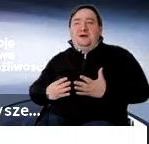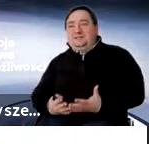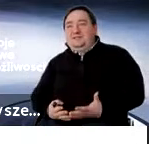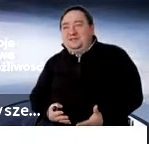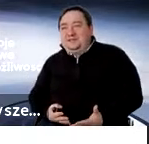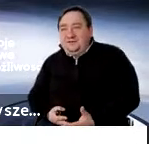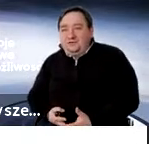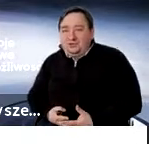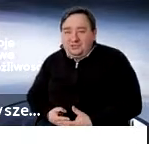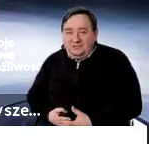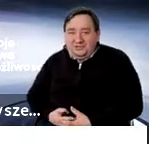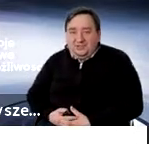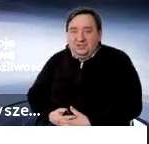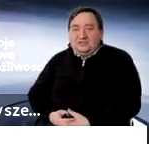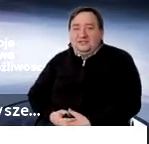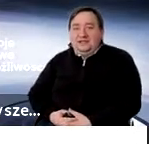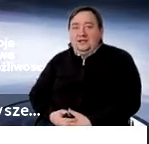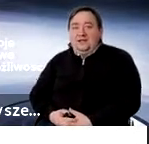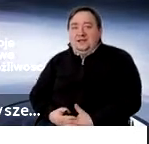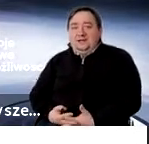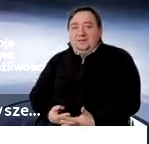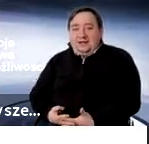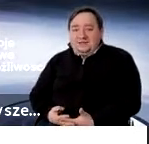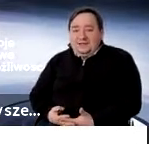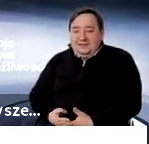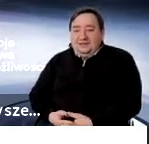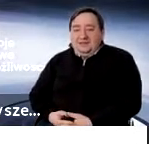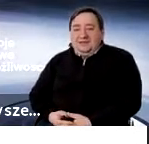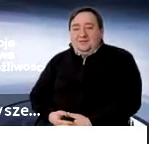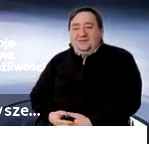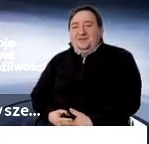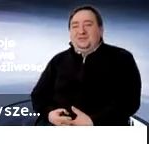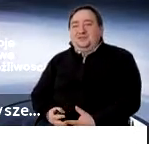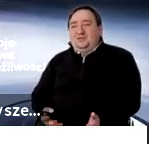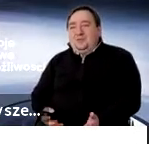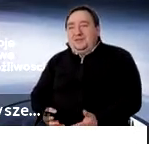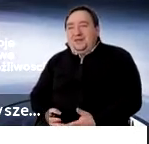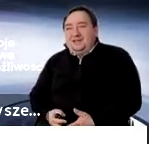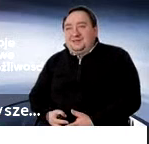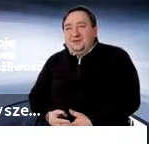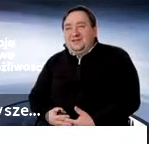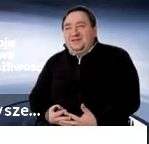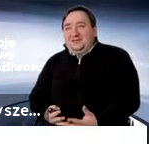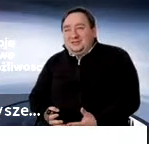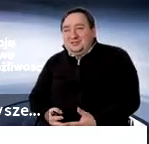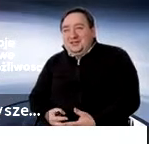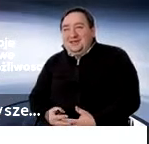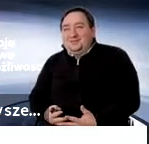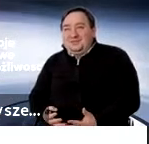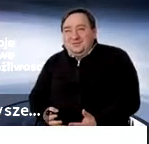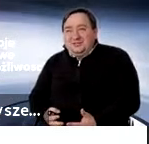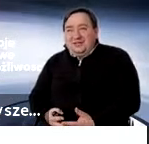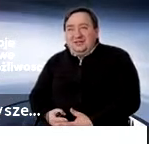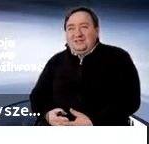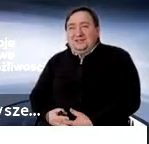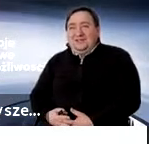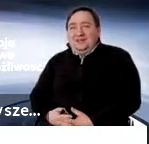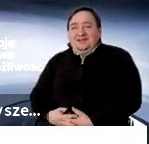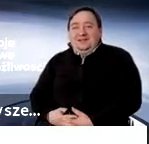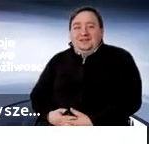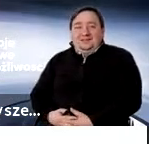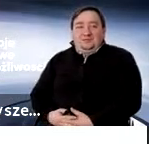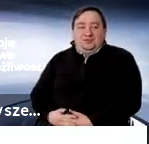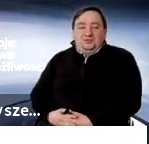mogą bardziej efektywnie wykorzystywać ten czas na pracę, ponieważ odpada aspekt dojeżdżania, przemieszczania